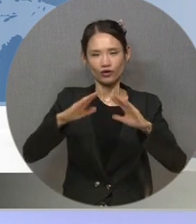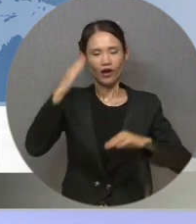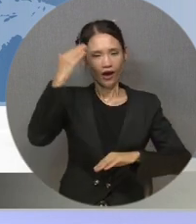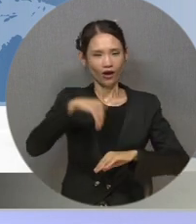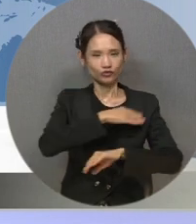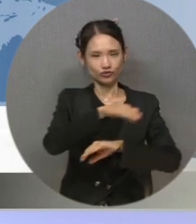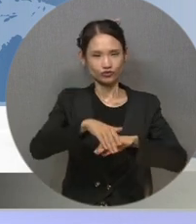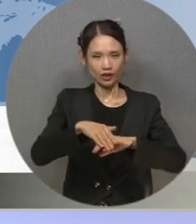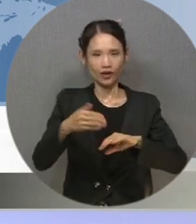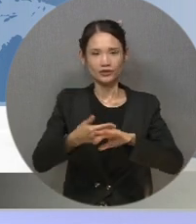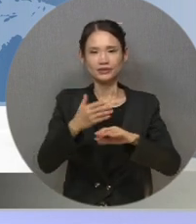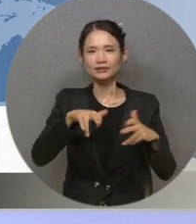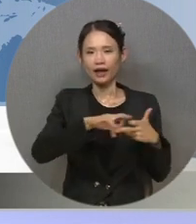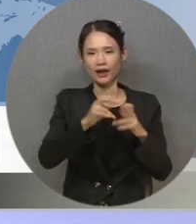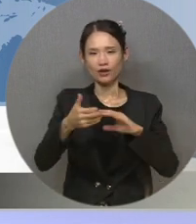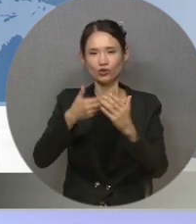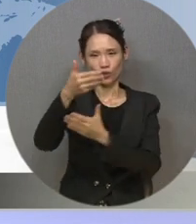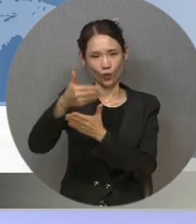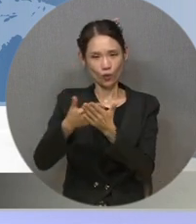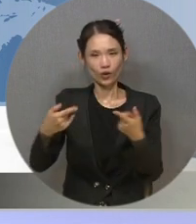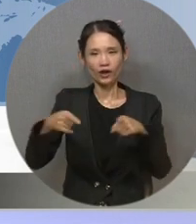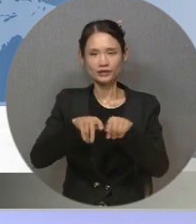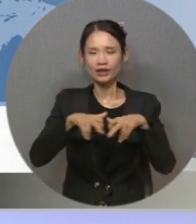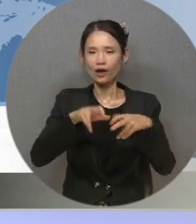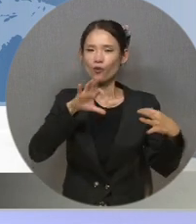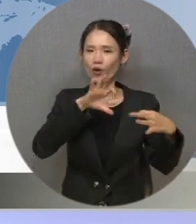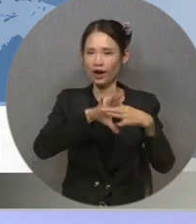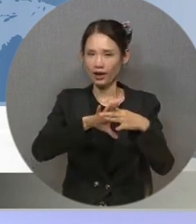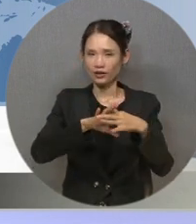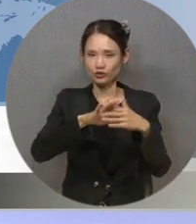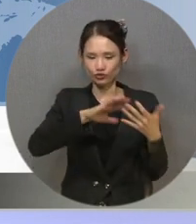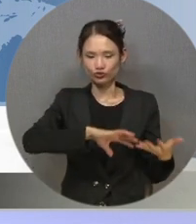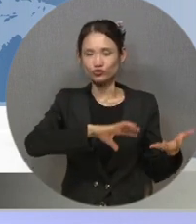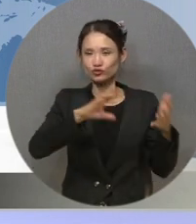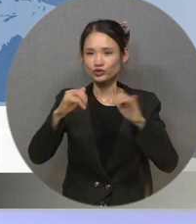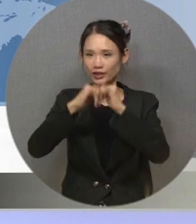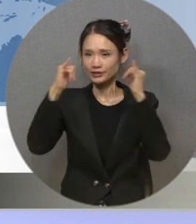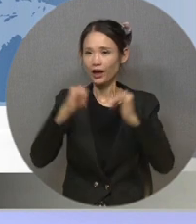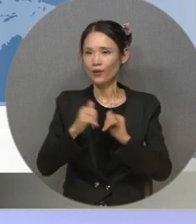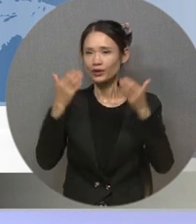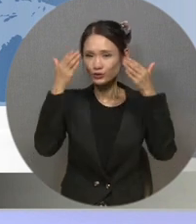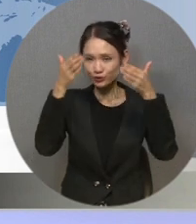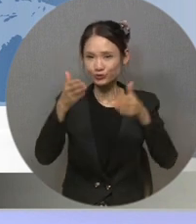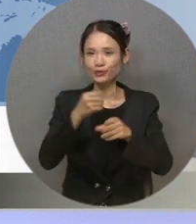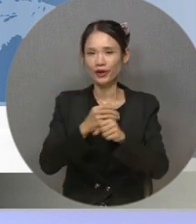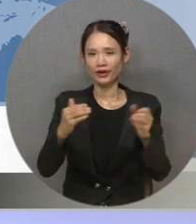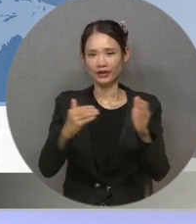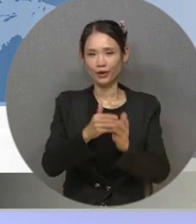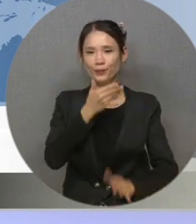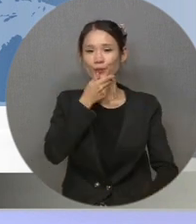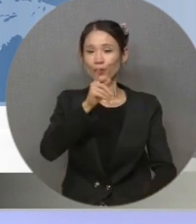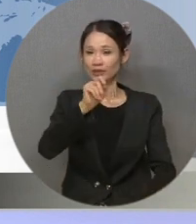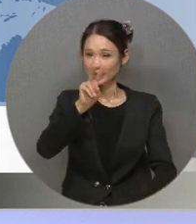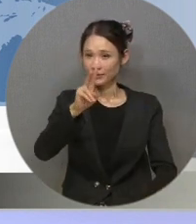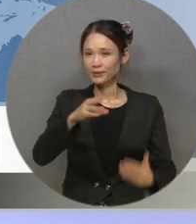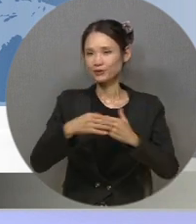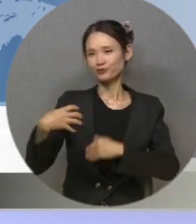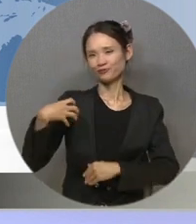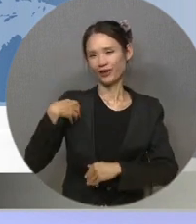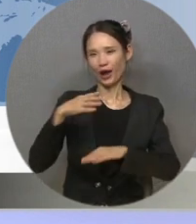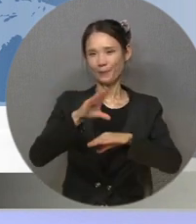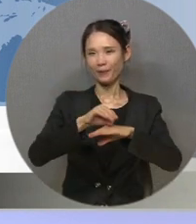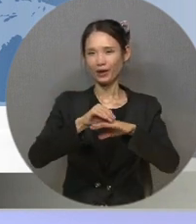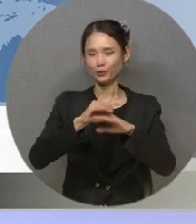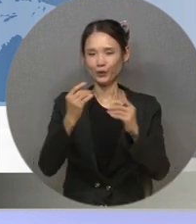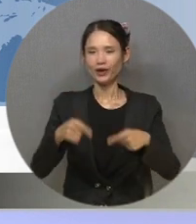더불어 장애 관련 첨단 기술을 선보이며 국제사회의 주목을 받았는데요. 특히 복지TV가 주간 방송사로